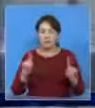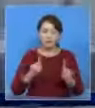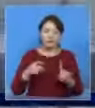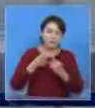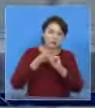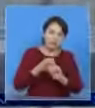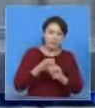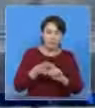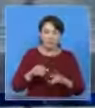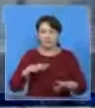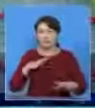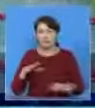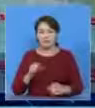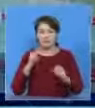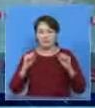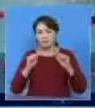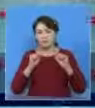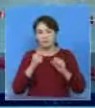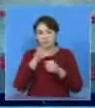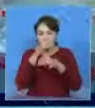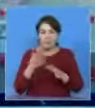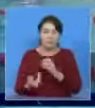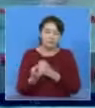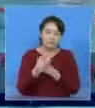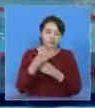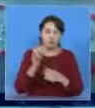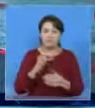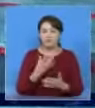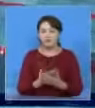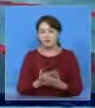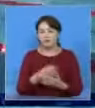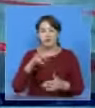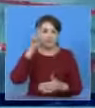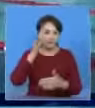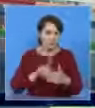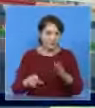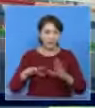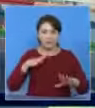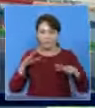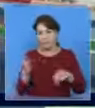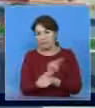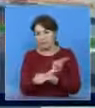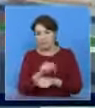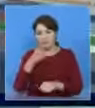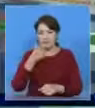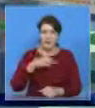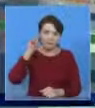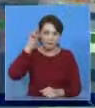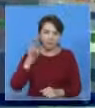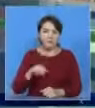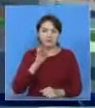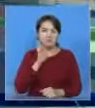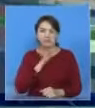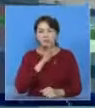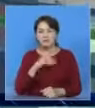пандемии многие спортсмены не смогли выехать на учебные сборы за рубежом. Все-таки он уверен в подготовке и воспитании своих учеников. Лучшие женской